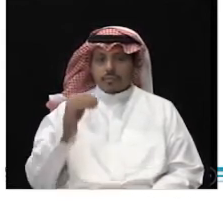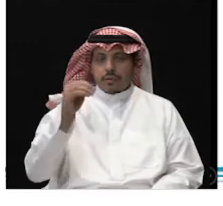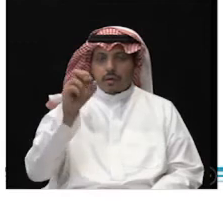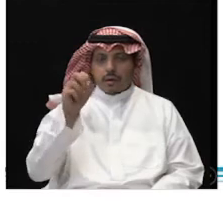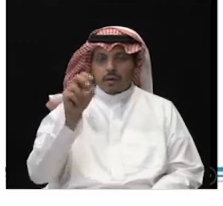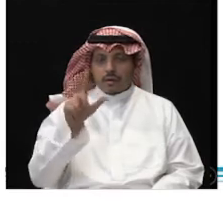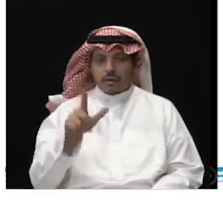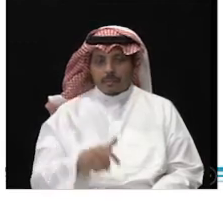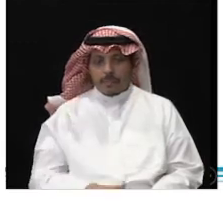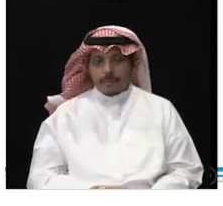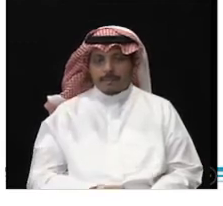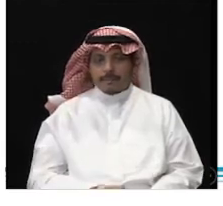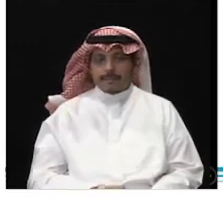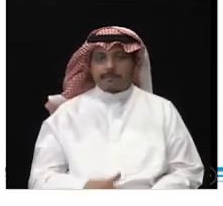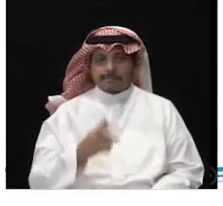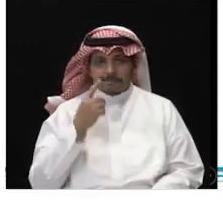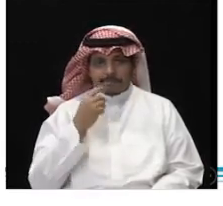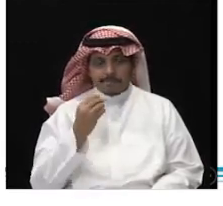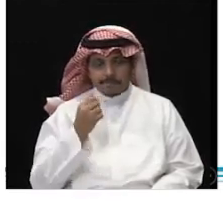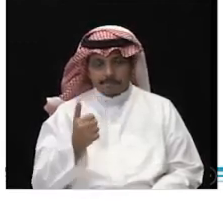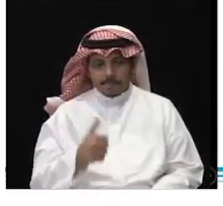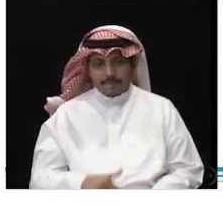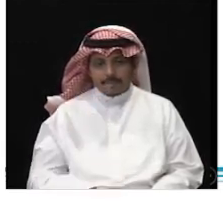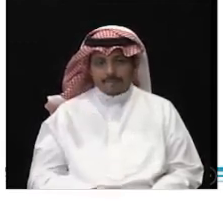اقرأ. جميل،